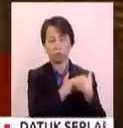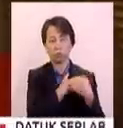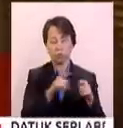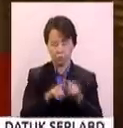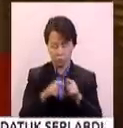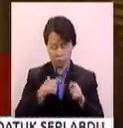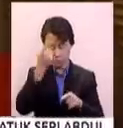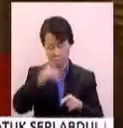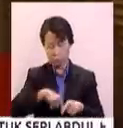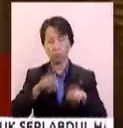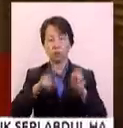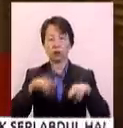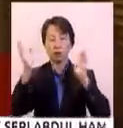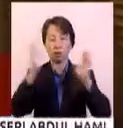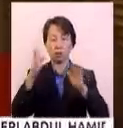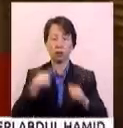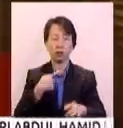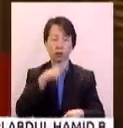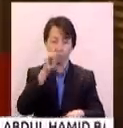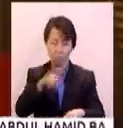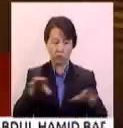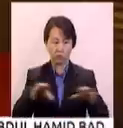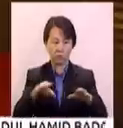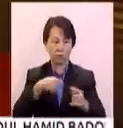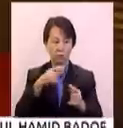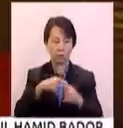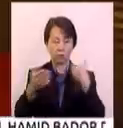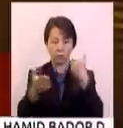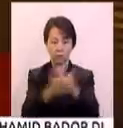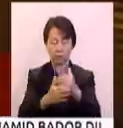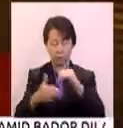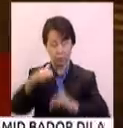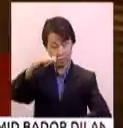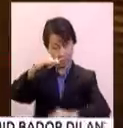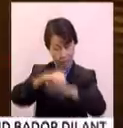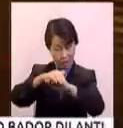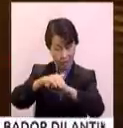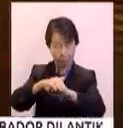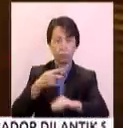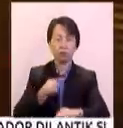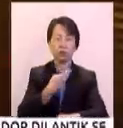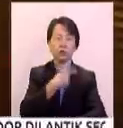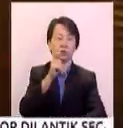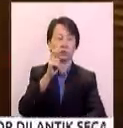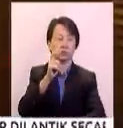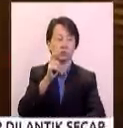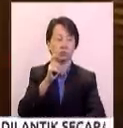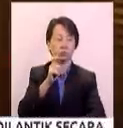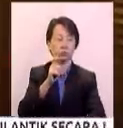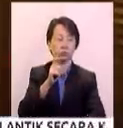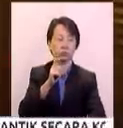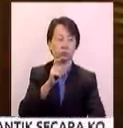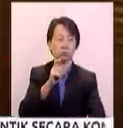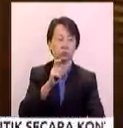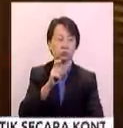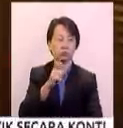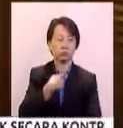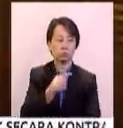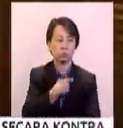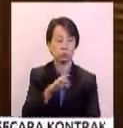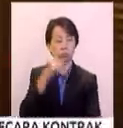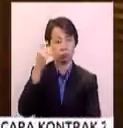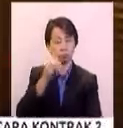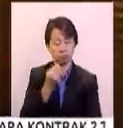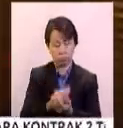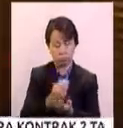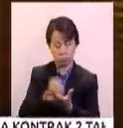Malaysia. Memang ini pun yang kita kena buat bila sampai pada tahap kita apa kata kita punya